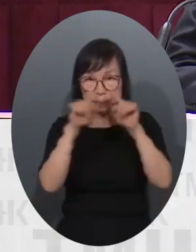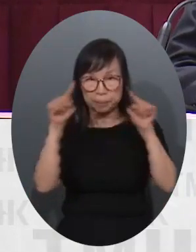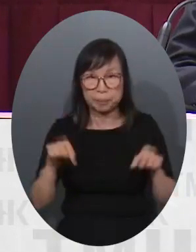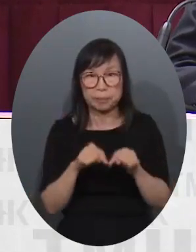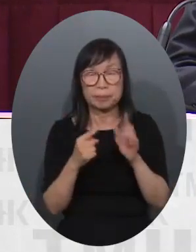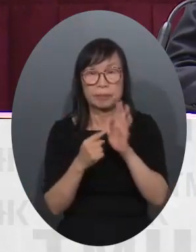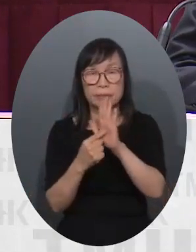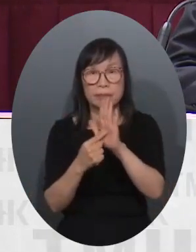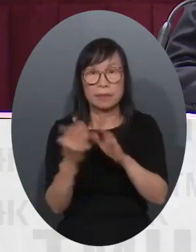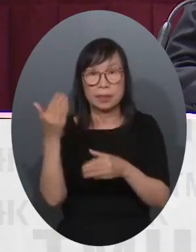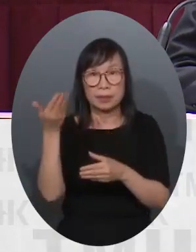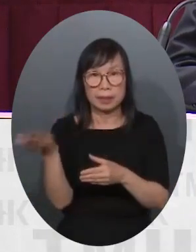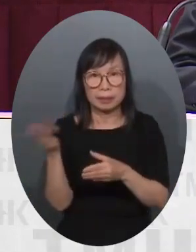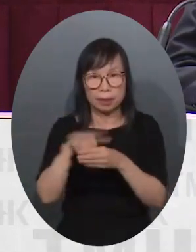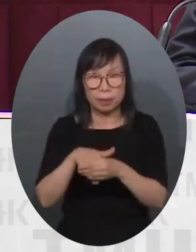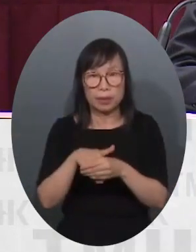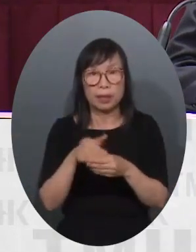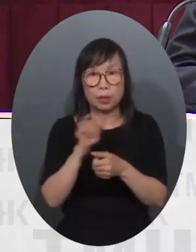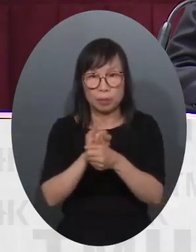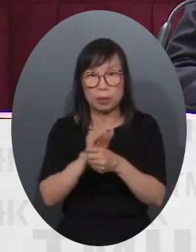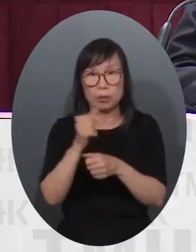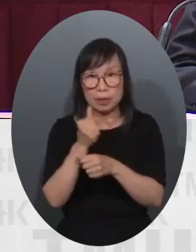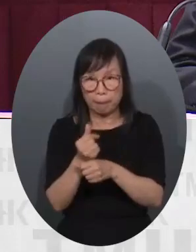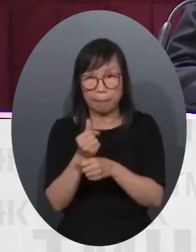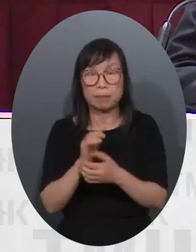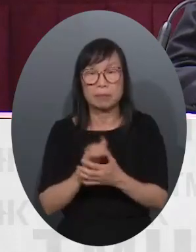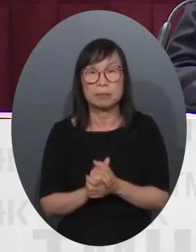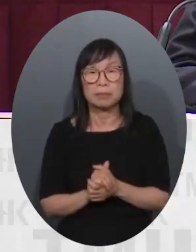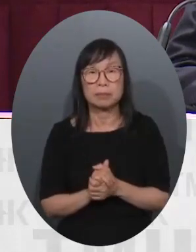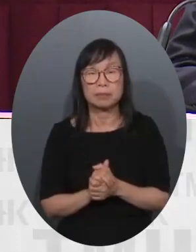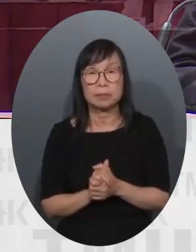幕上，請投票。你有10秒的時間投票。